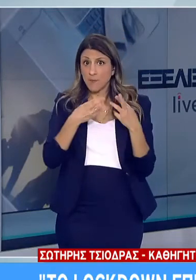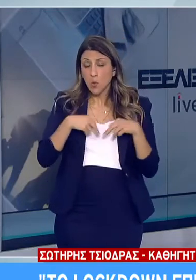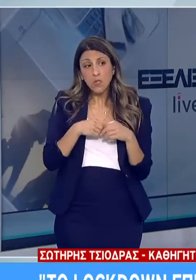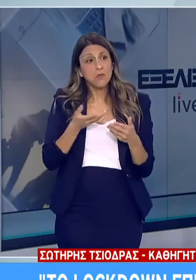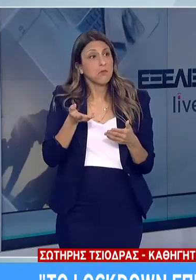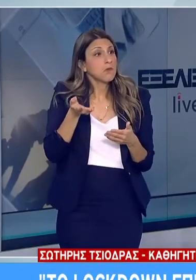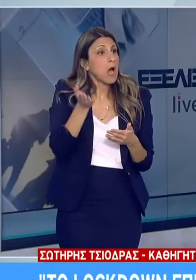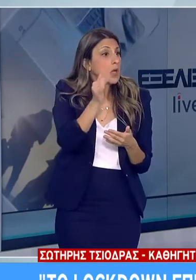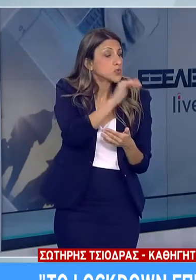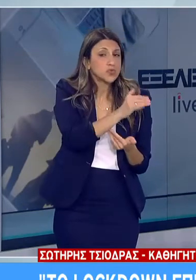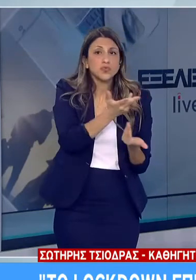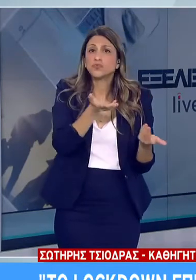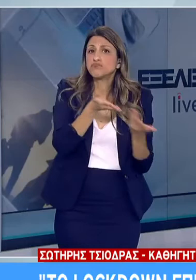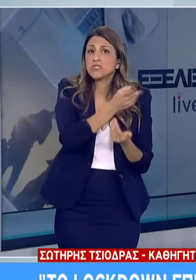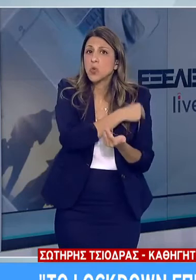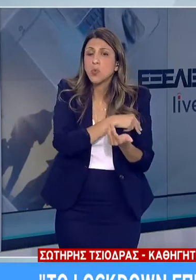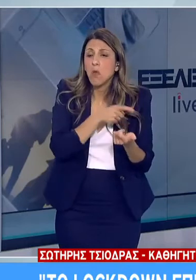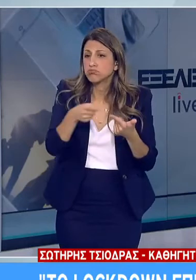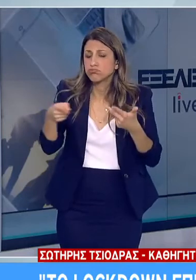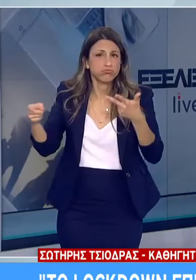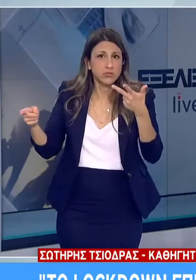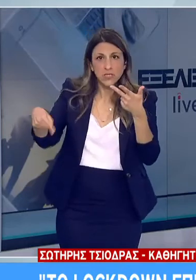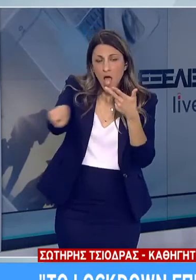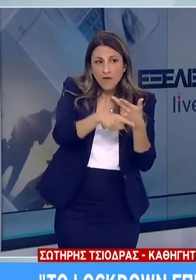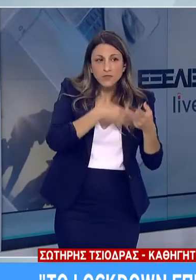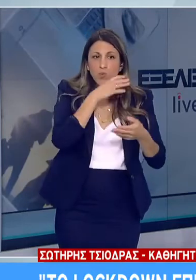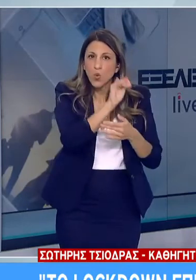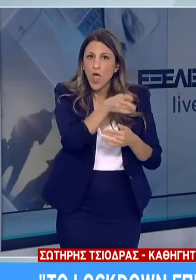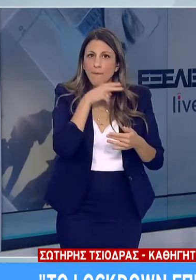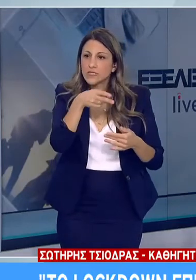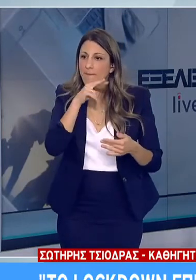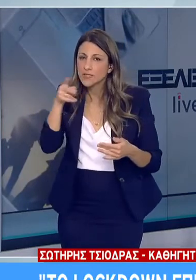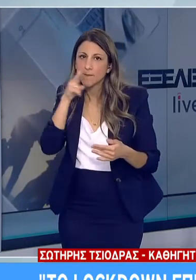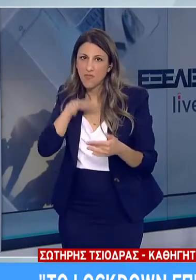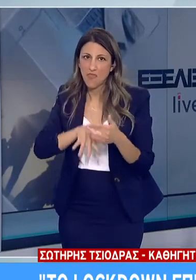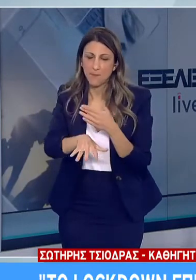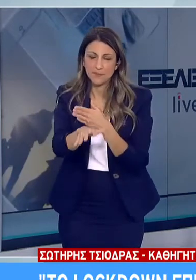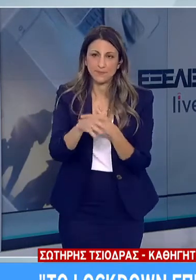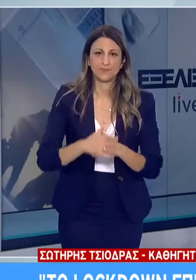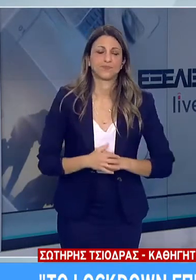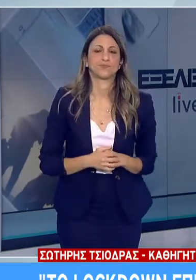Εμπειρογνωμόνων, είτε από άλλα ειδικά κλιμάκια επιστημόνων περιβαλλοντολόγων.